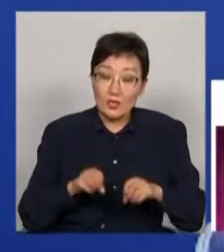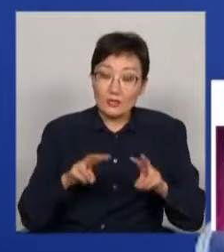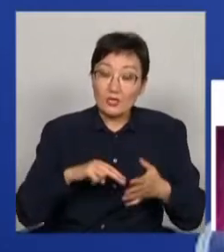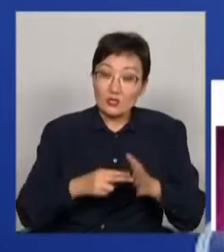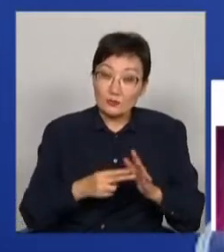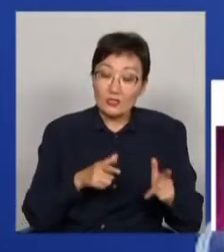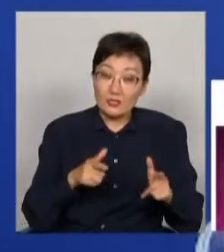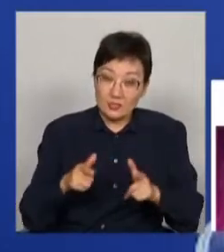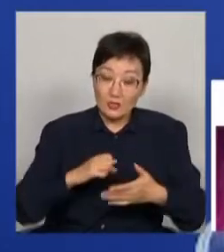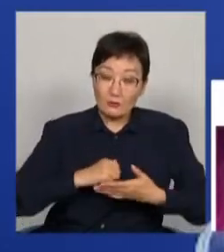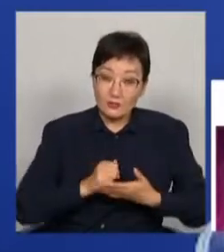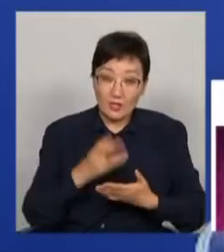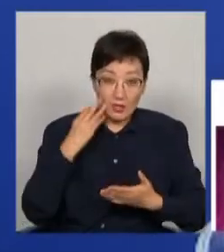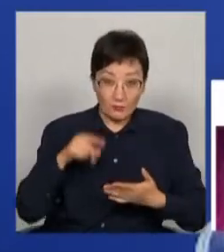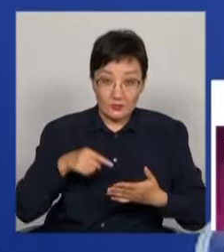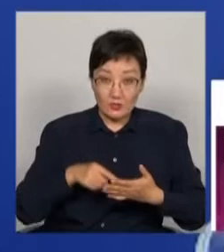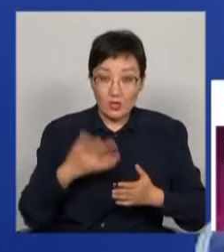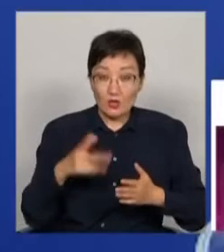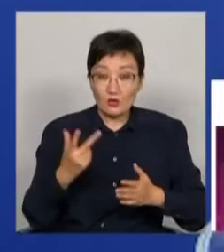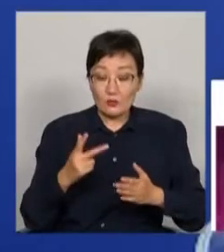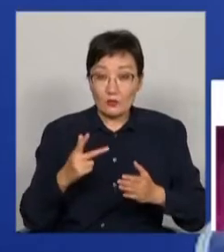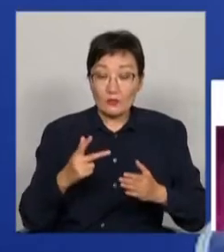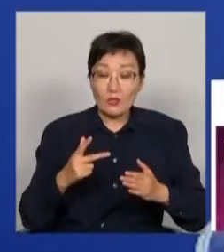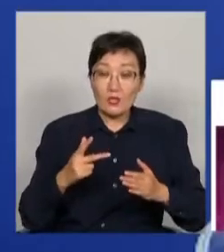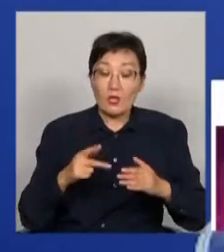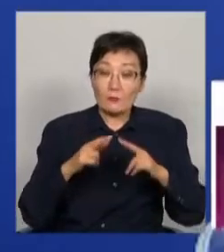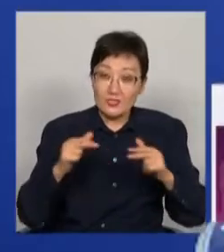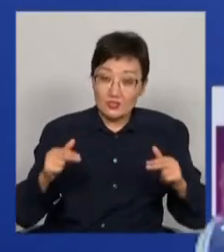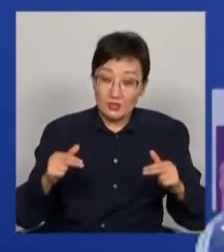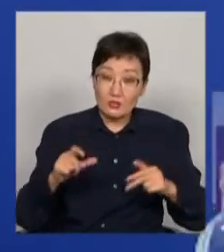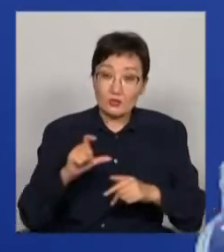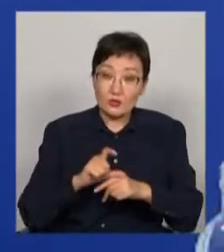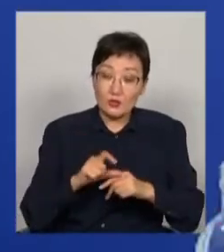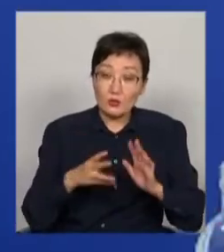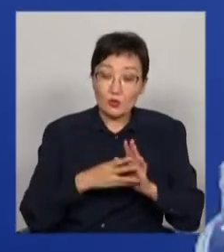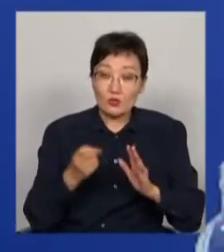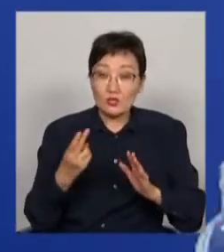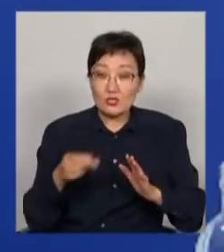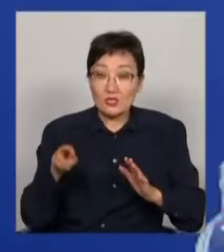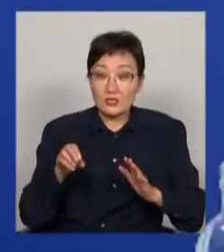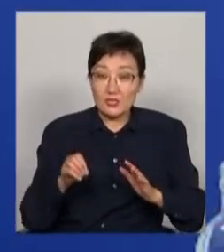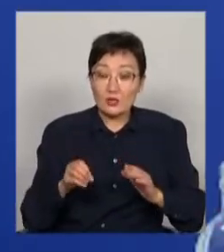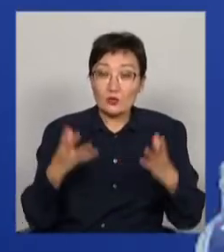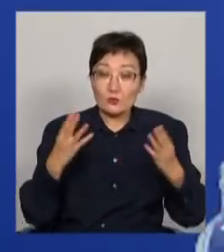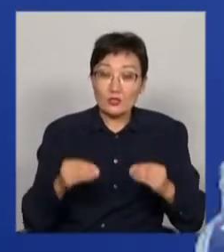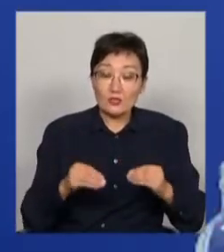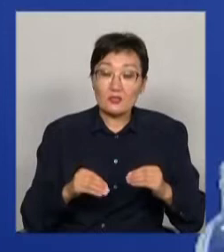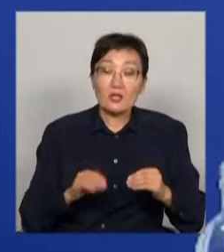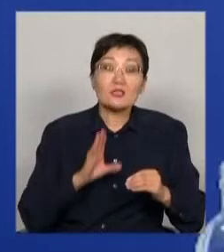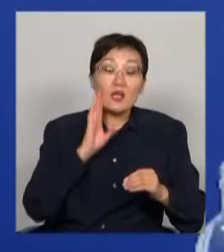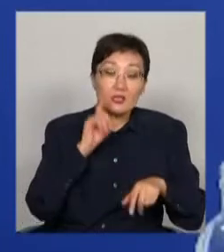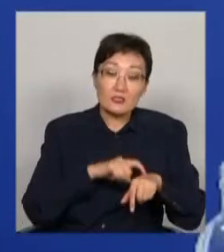бекіттік. Алматы қаласындағы 53 мешітте 9-шы шілде күні таңғы сағат